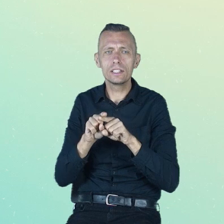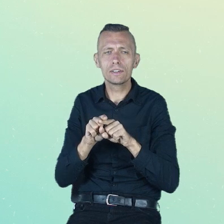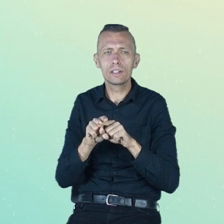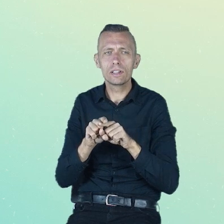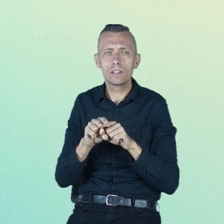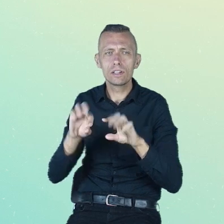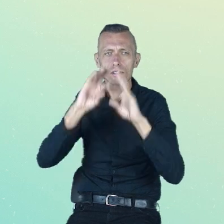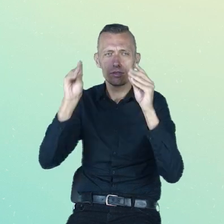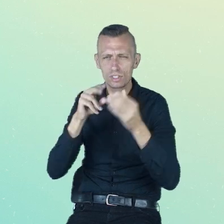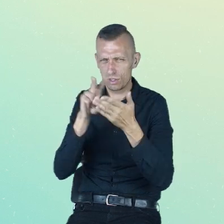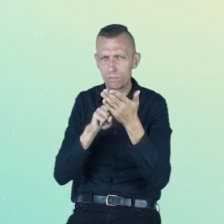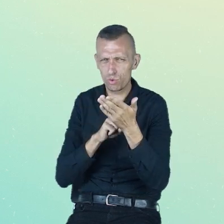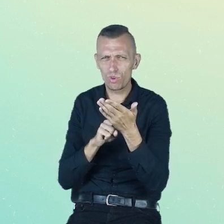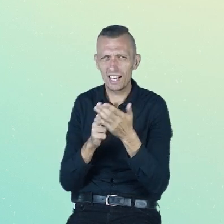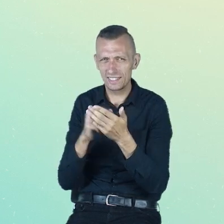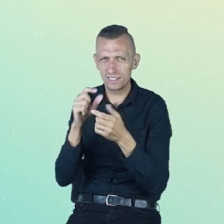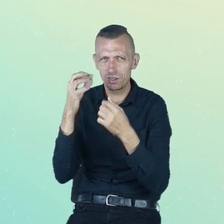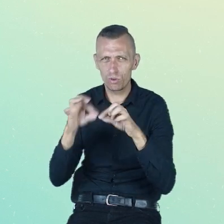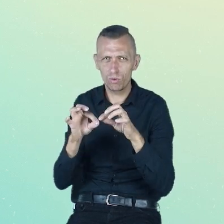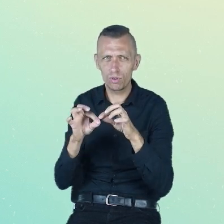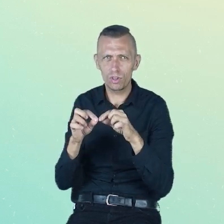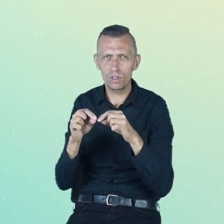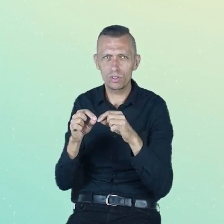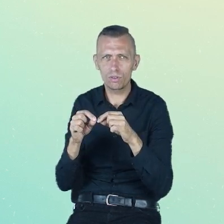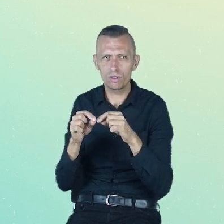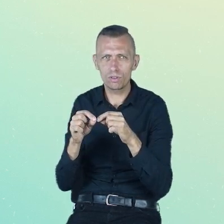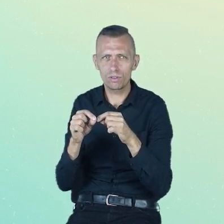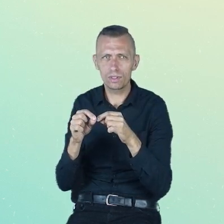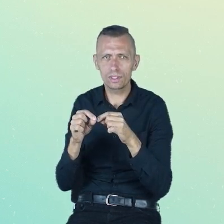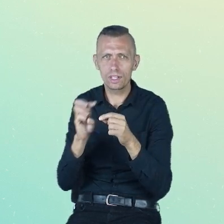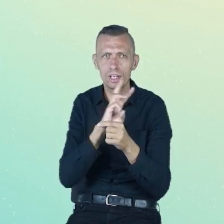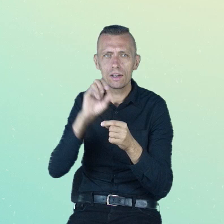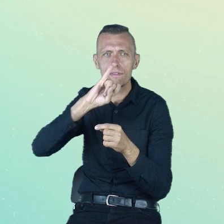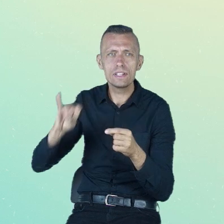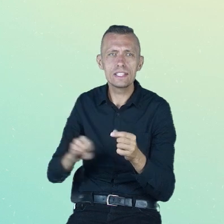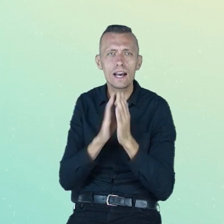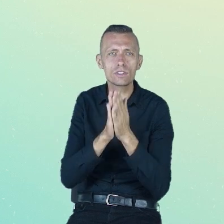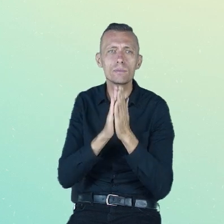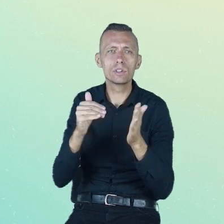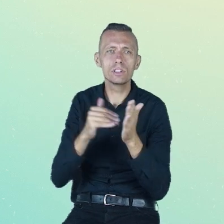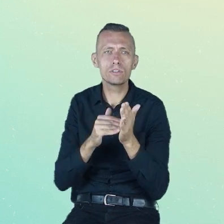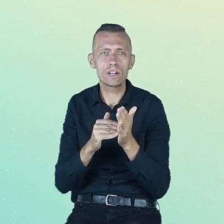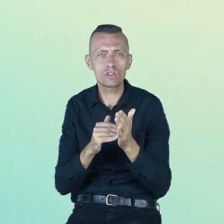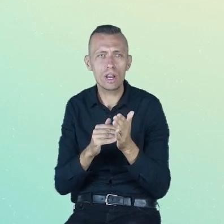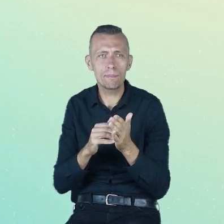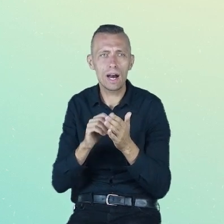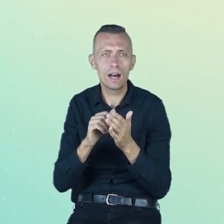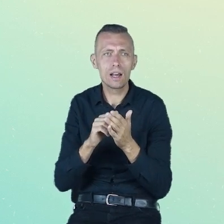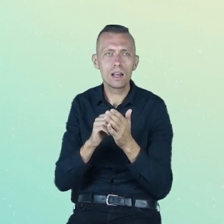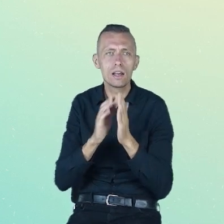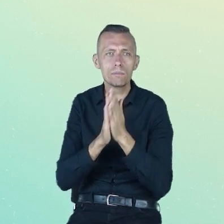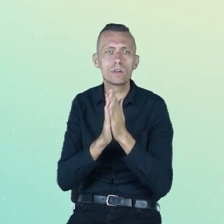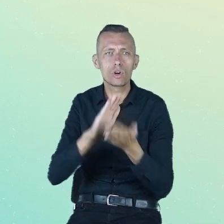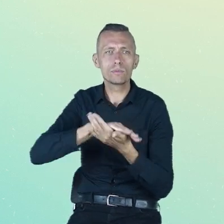zanosicie prośby, módlcie się w duchu bez względu na porę. W tym celu czuwajcie z całą wytrwałością i wstawiajcie się